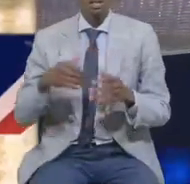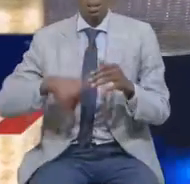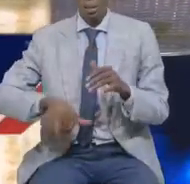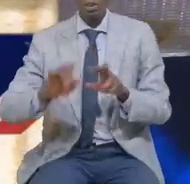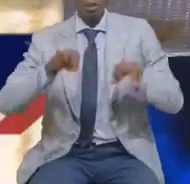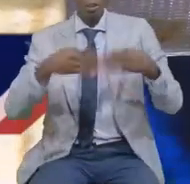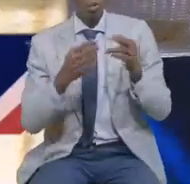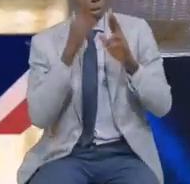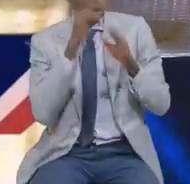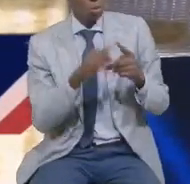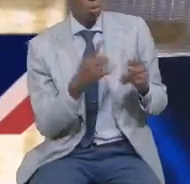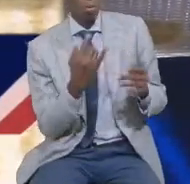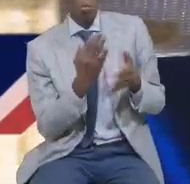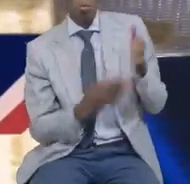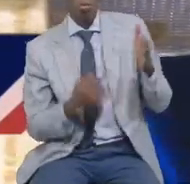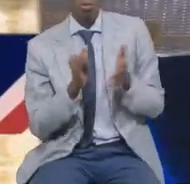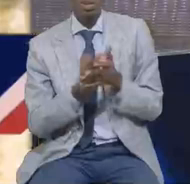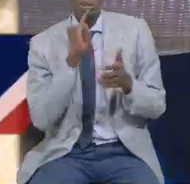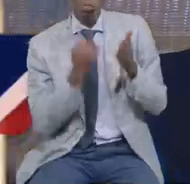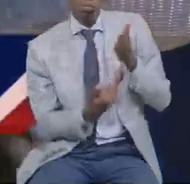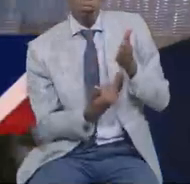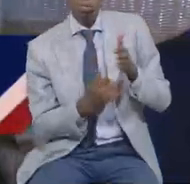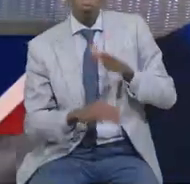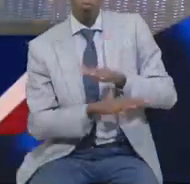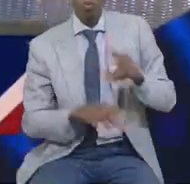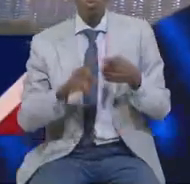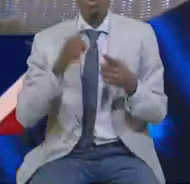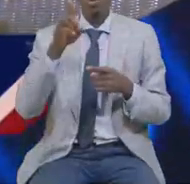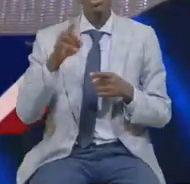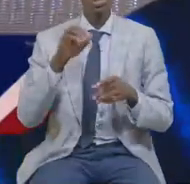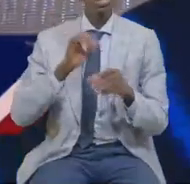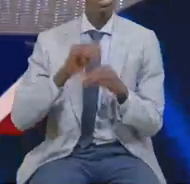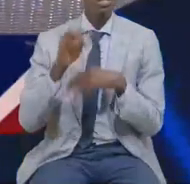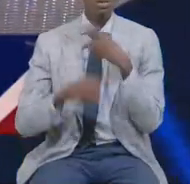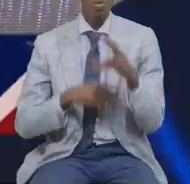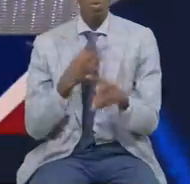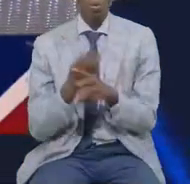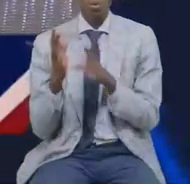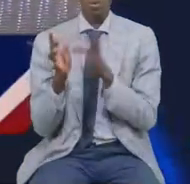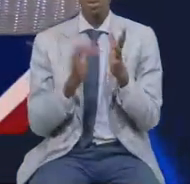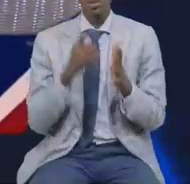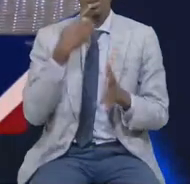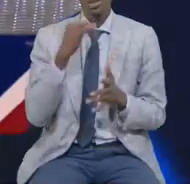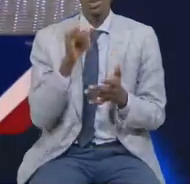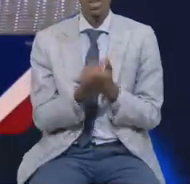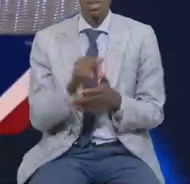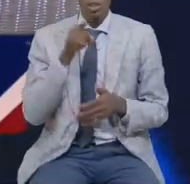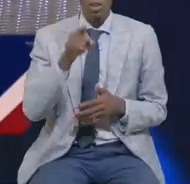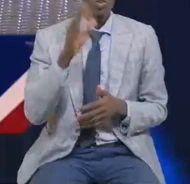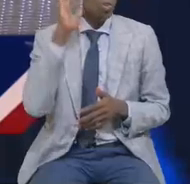qui te respectera, mais tout le monde ne fera pas ça pour toi. Et d'ici que vous aurez des tribulations dans le